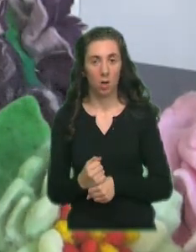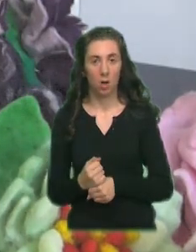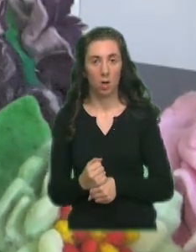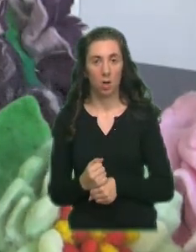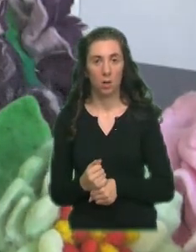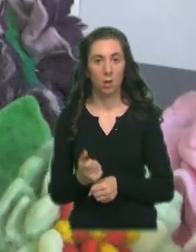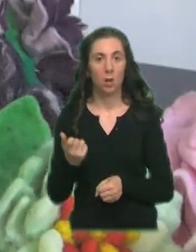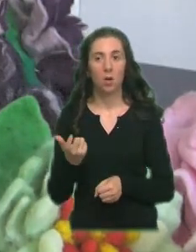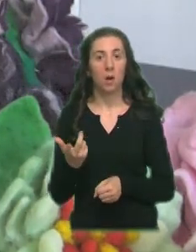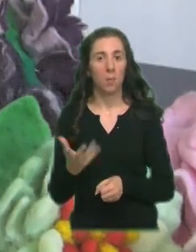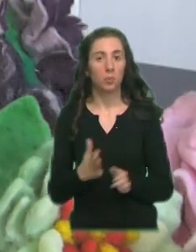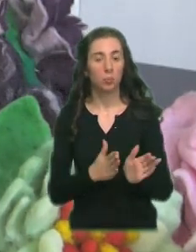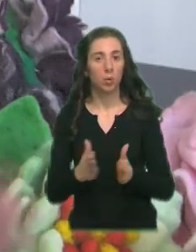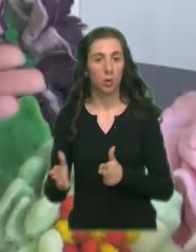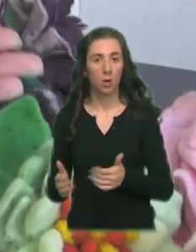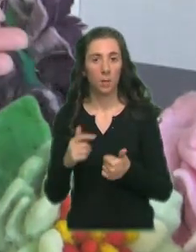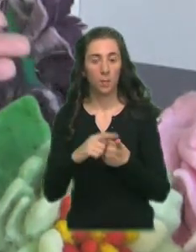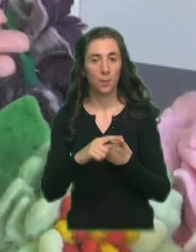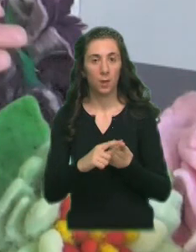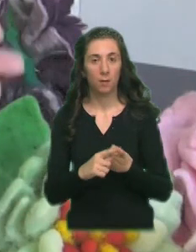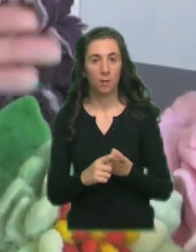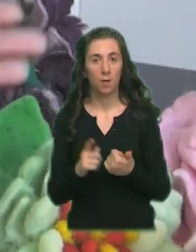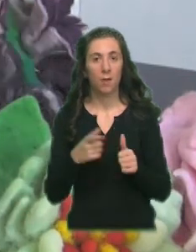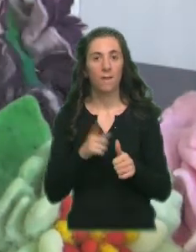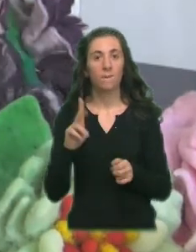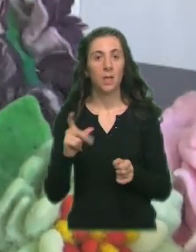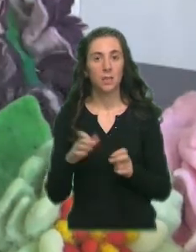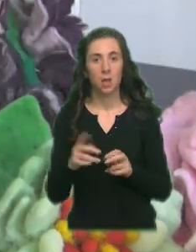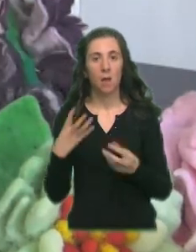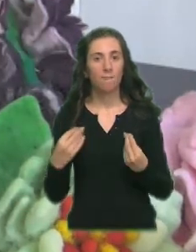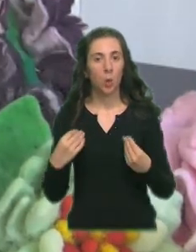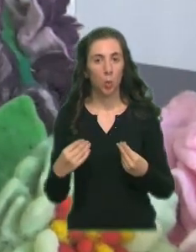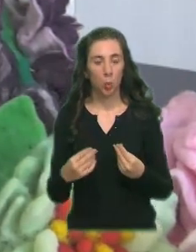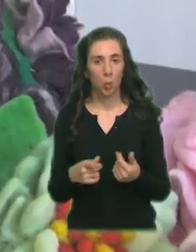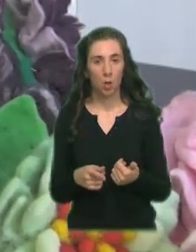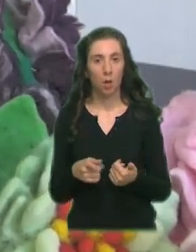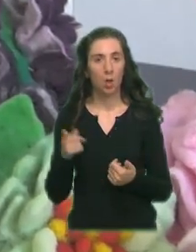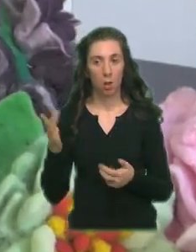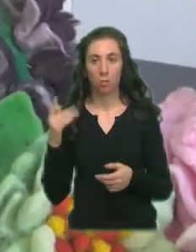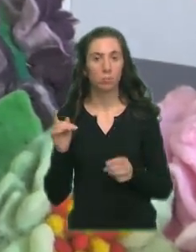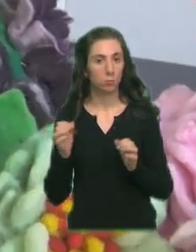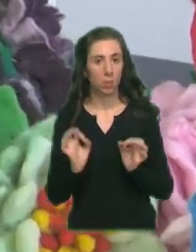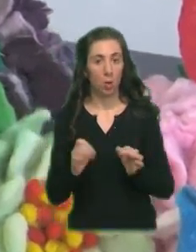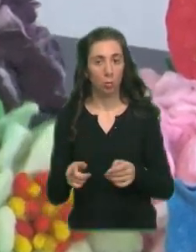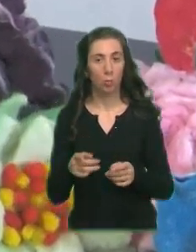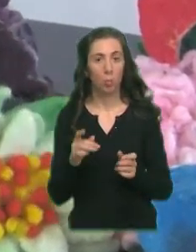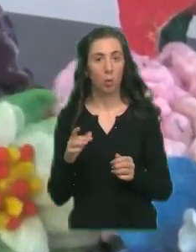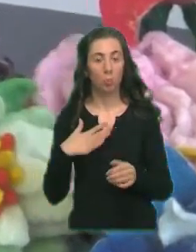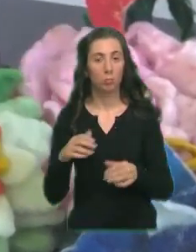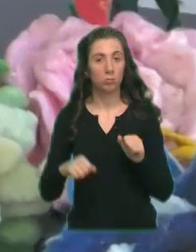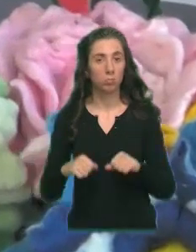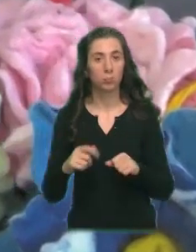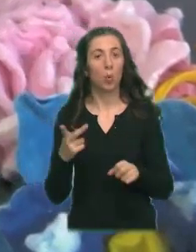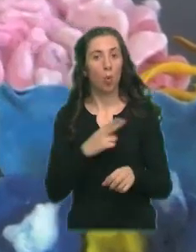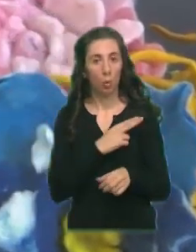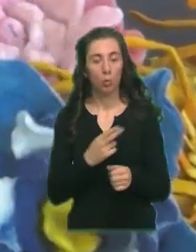i uspješan. Iza nas je jedan primjer takve kreativne radionice. Ovo su cvjetovi